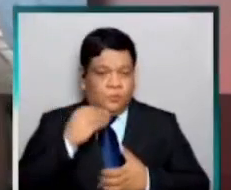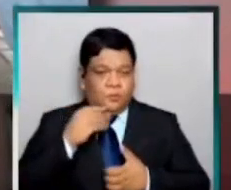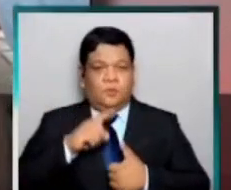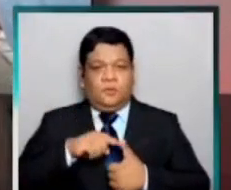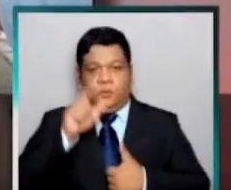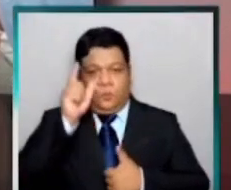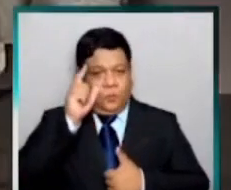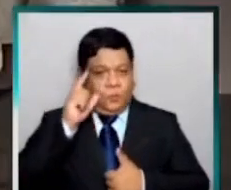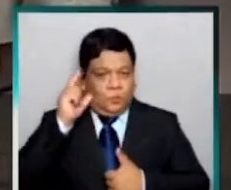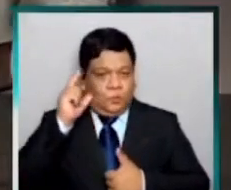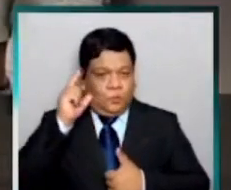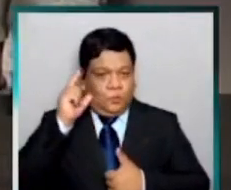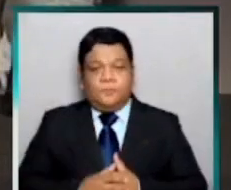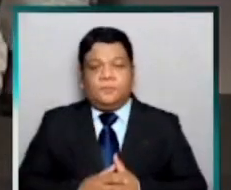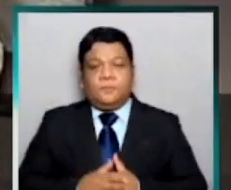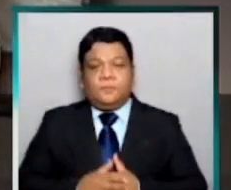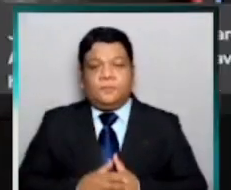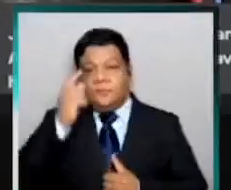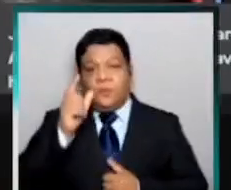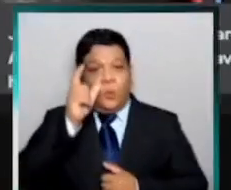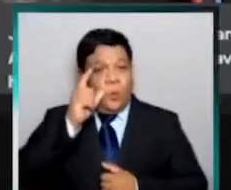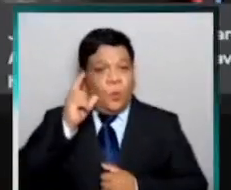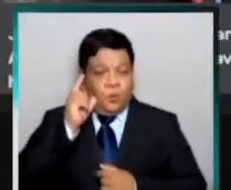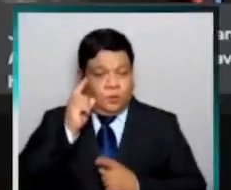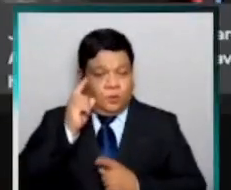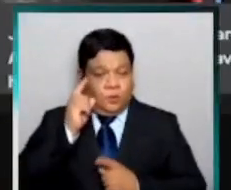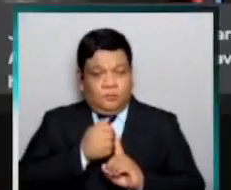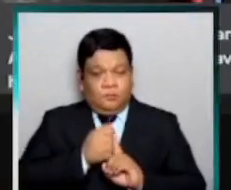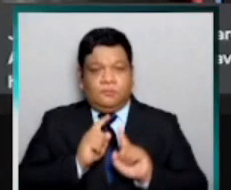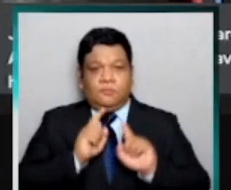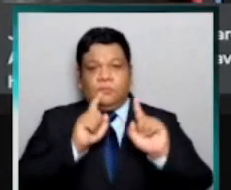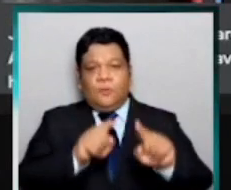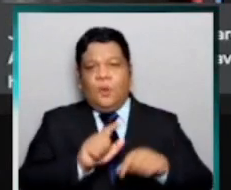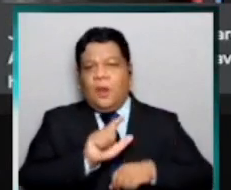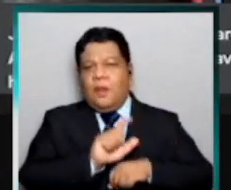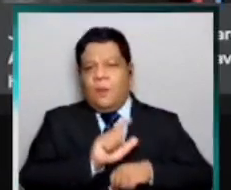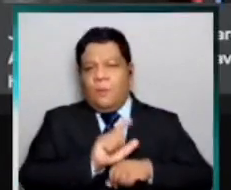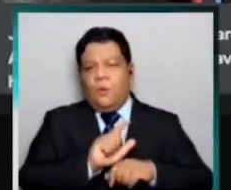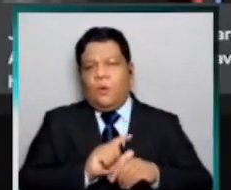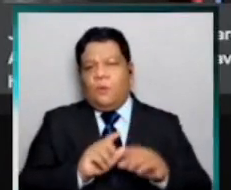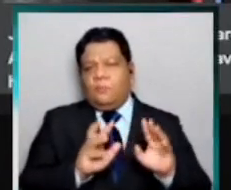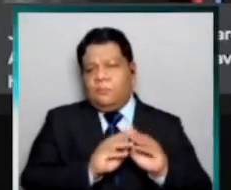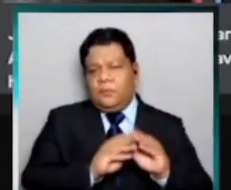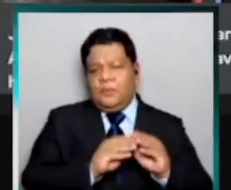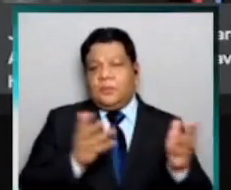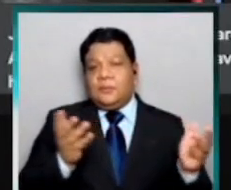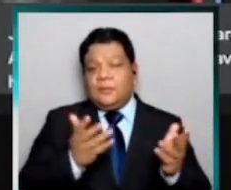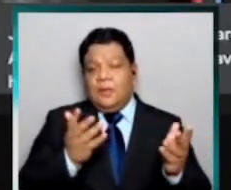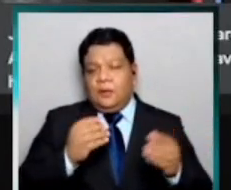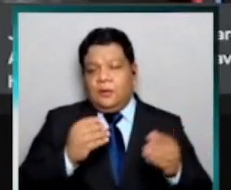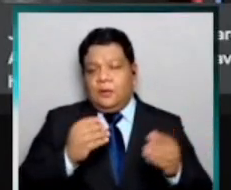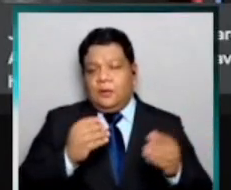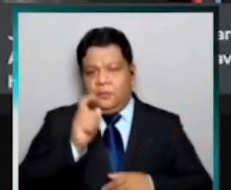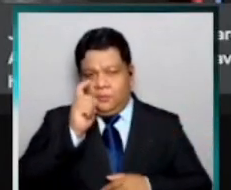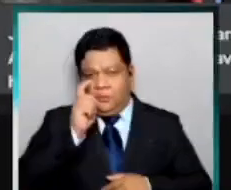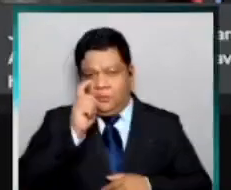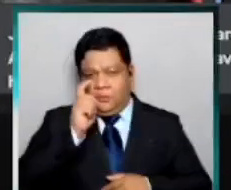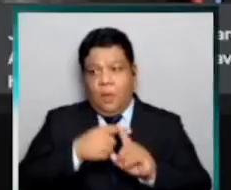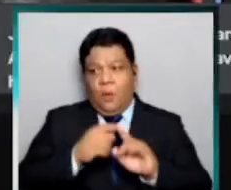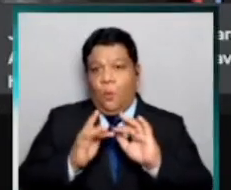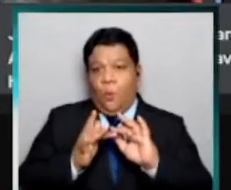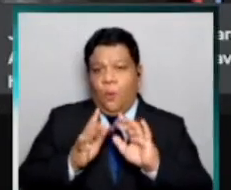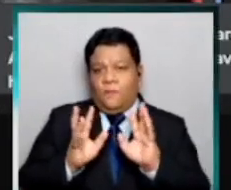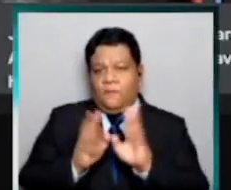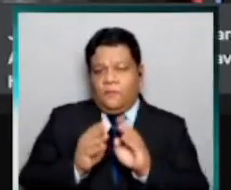Si De Guzman dumalo rin sa labor forum sa Kananga, Leyte at online forum na Wag Kang Judger PLM